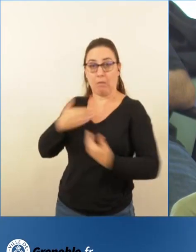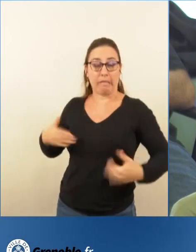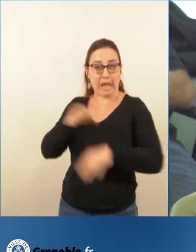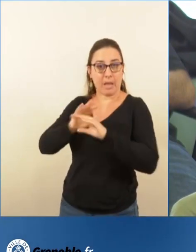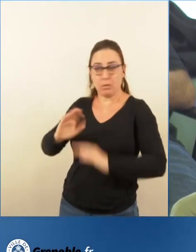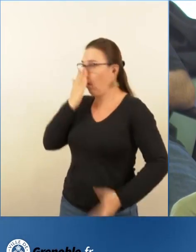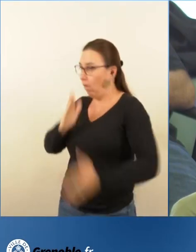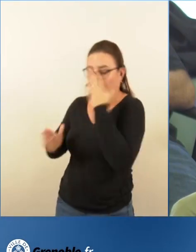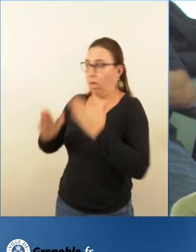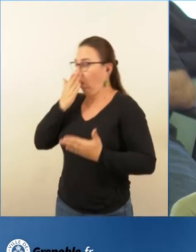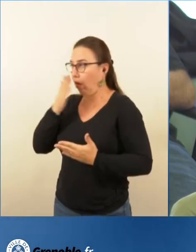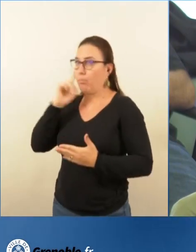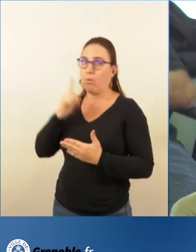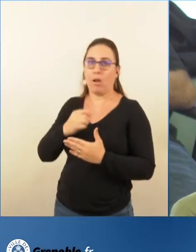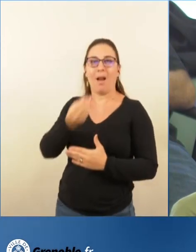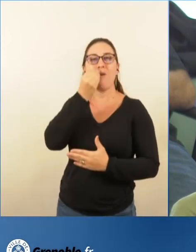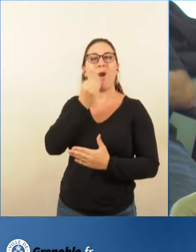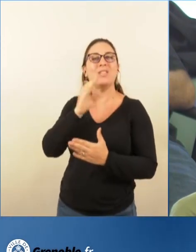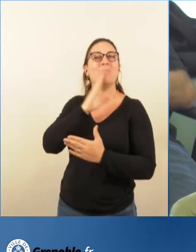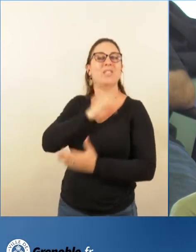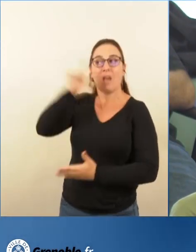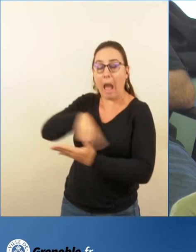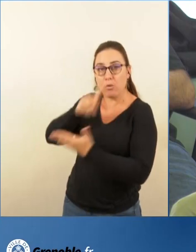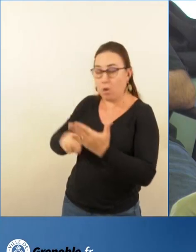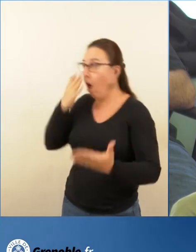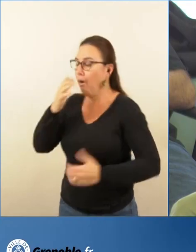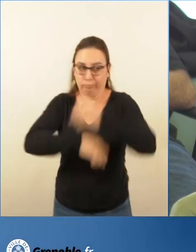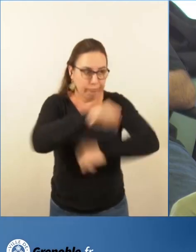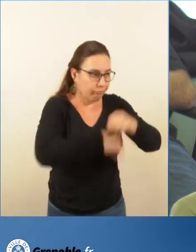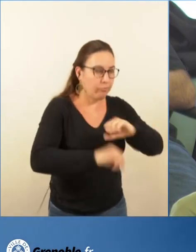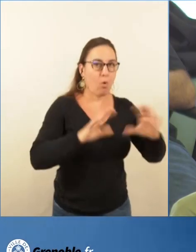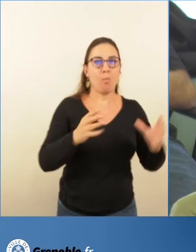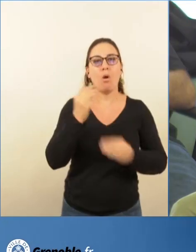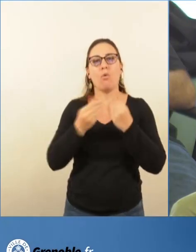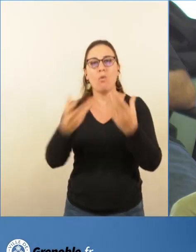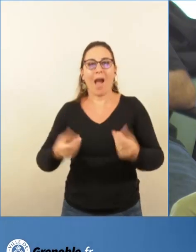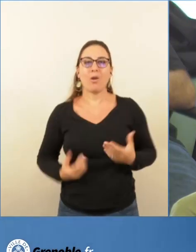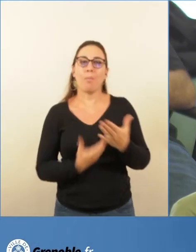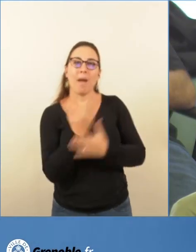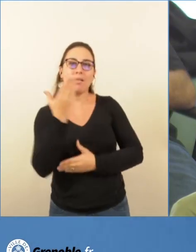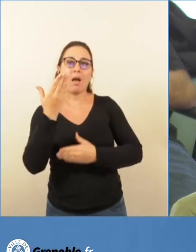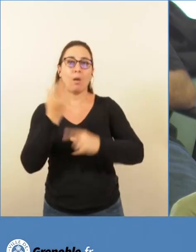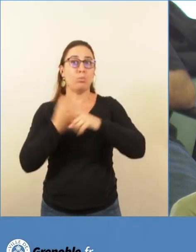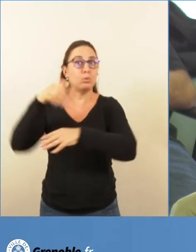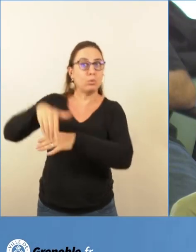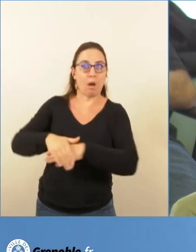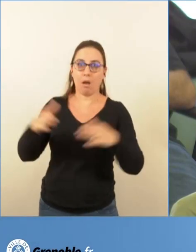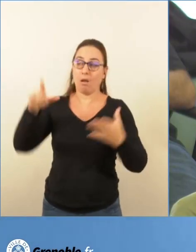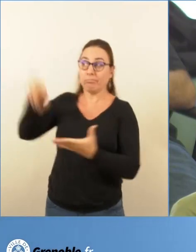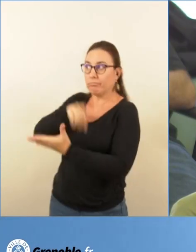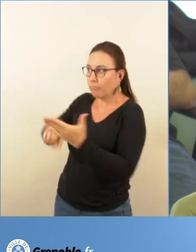pour pallier aux annulations de cantine ou aux annulations des temps d'accueil le matin et le soir